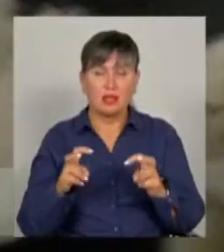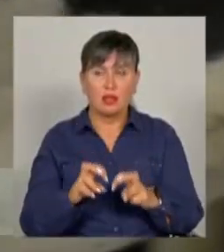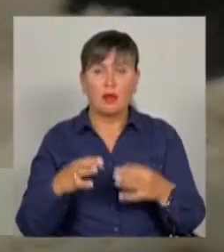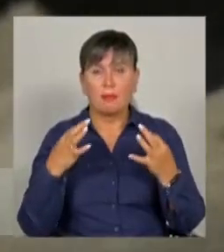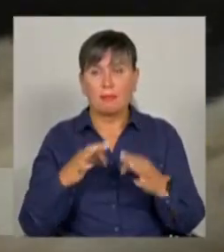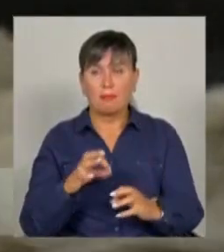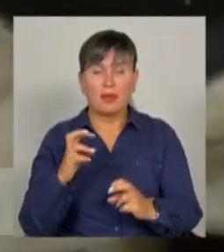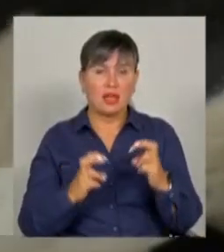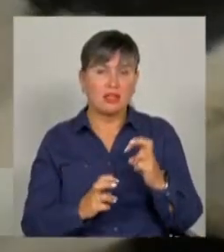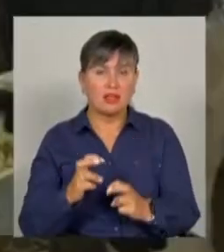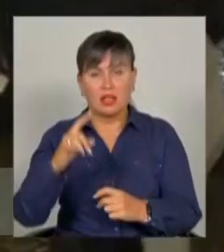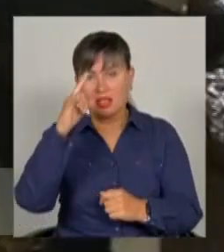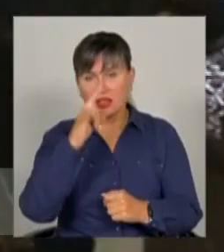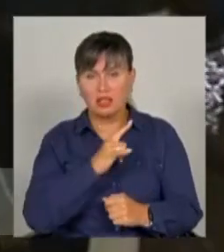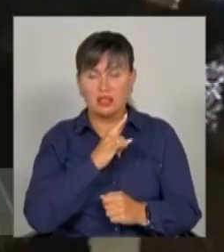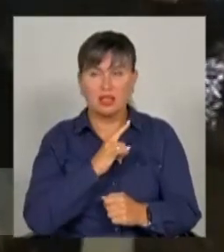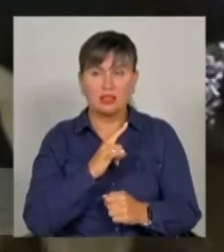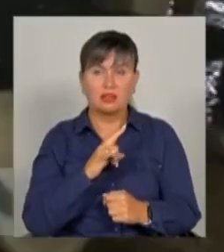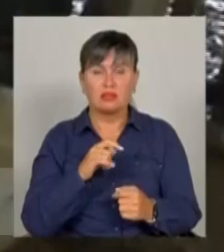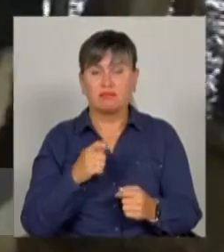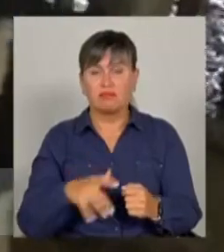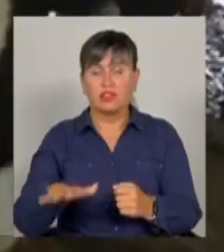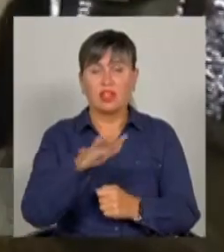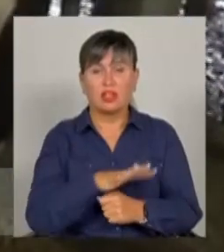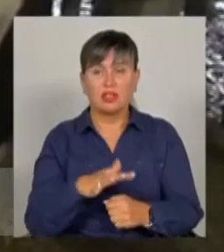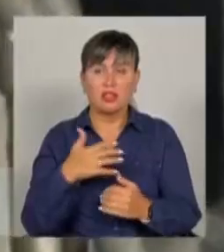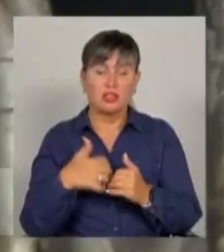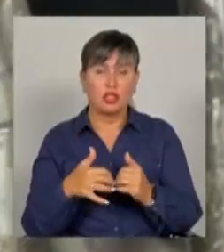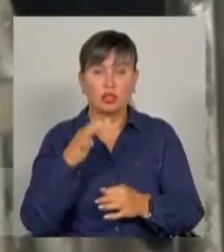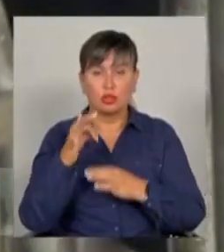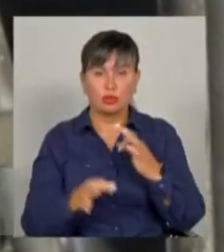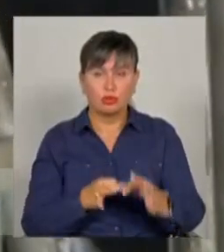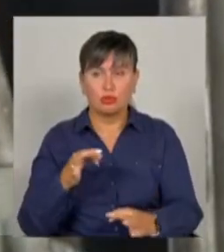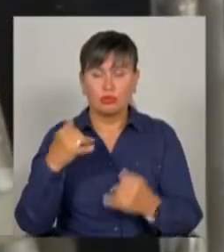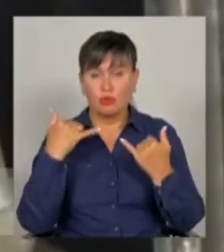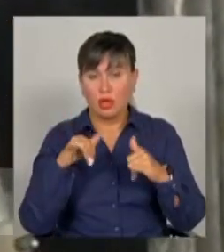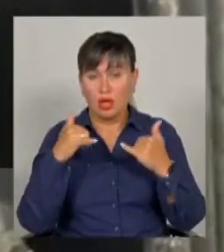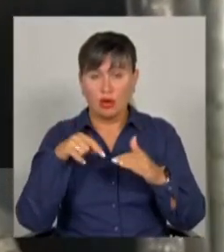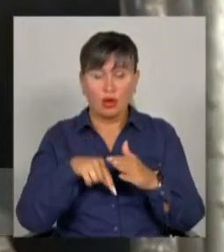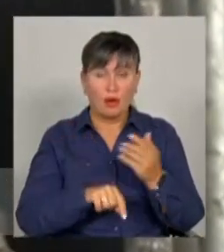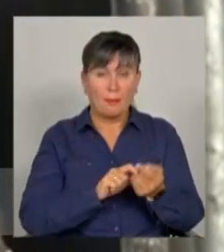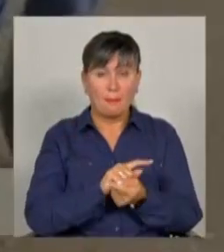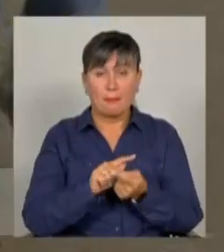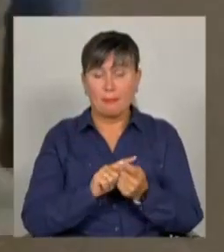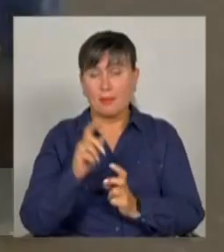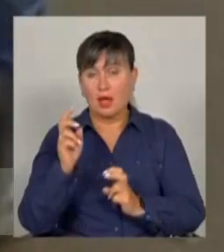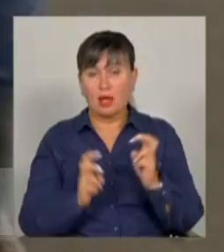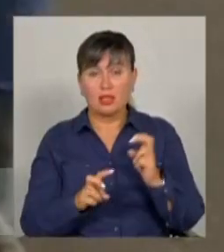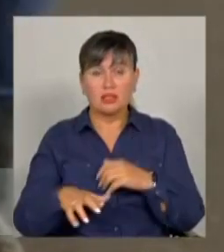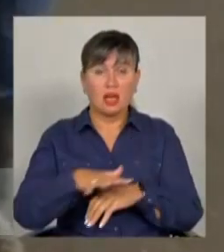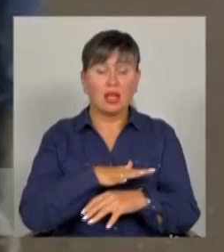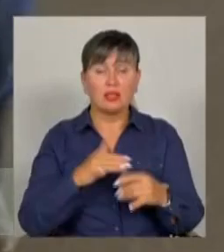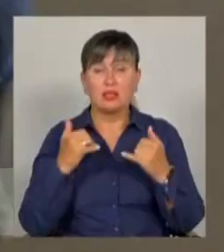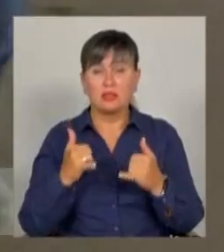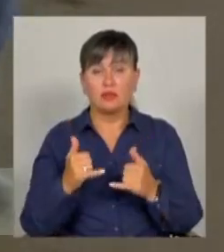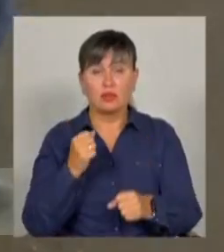повысить производительность казахстанских фермерств. К примеру, показатели среднесуточного удоя коров в одном из модернизированных агрохолдингов страны сегодня